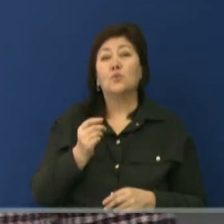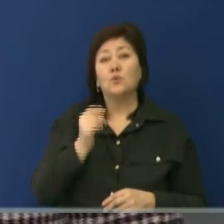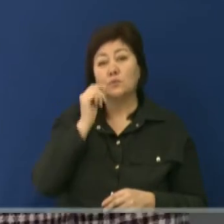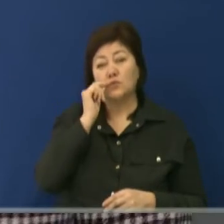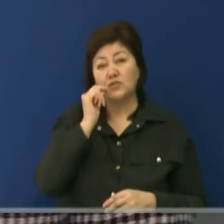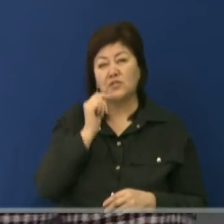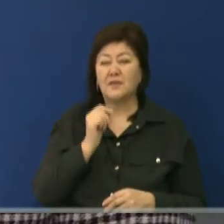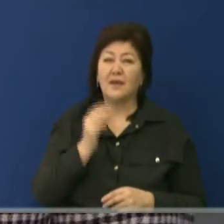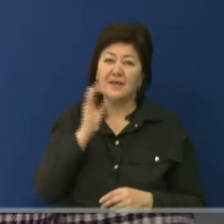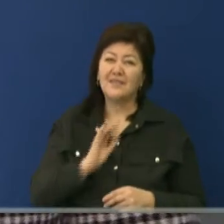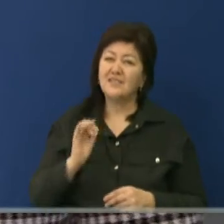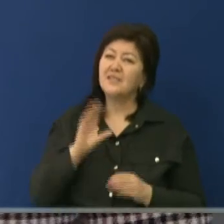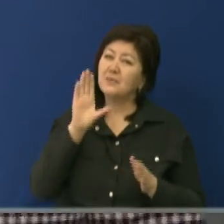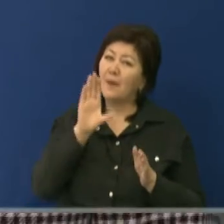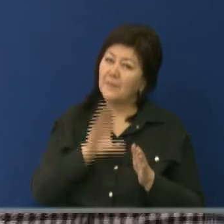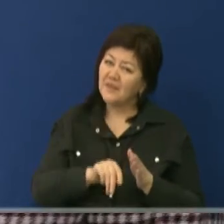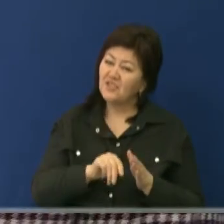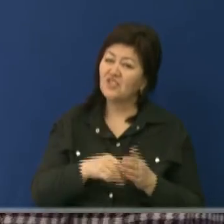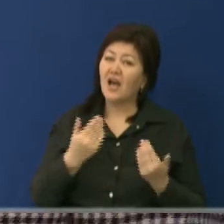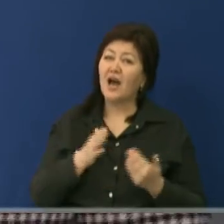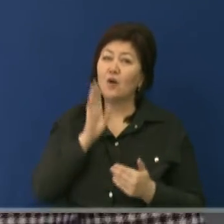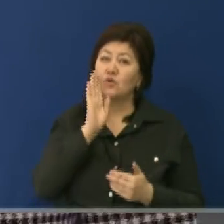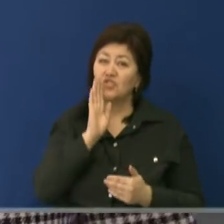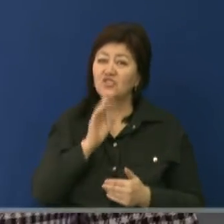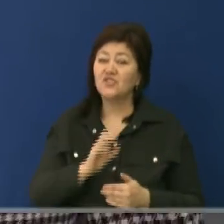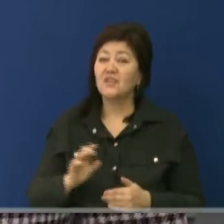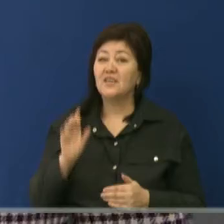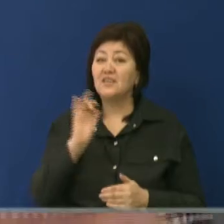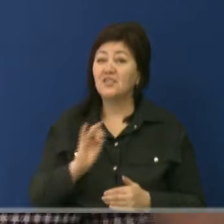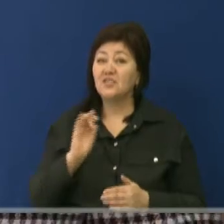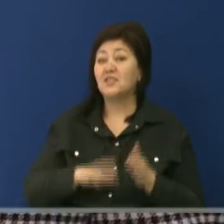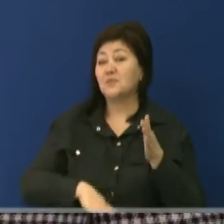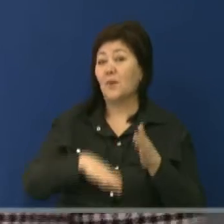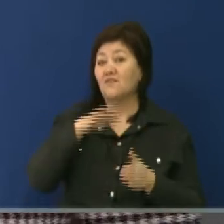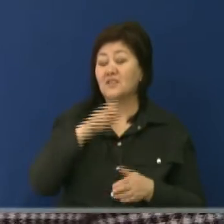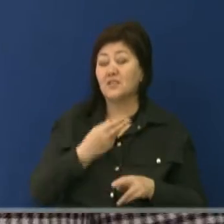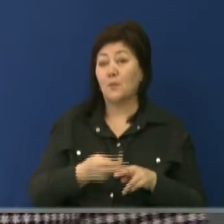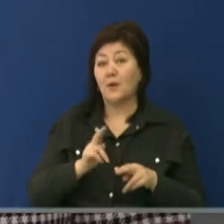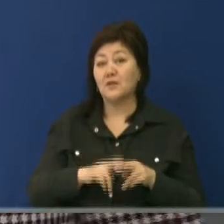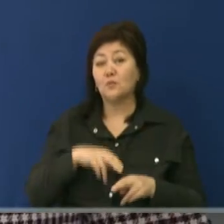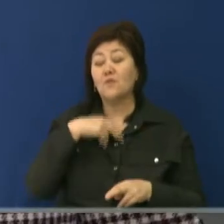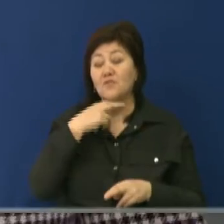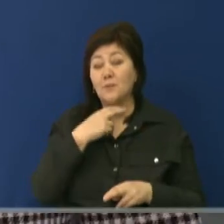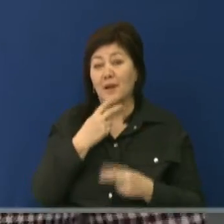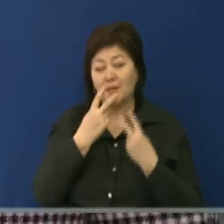Ал қыздар қандай да бір дәрежеде мұндай тәжірибеге түспейтін топ болып қалады. Содан кейін біз қыздарға толықтай назар аударуды жөн